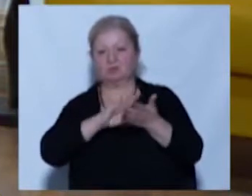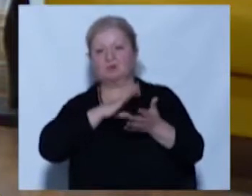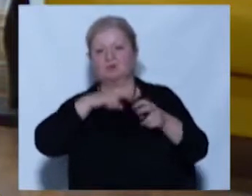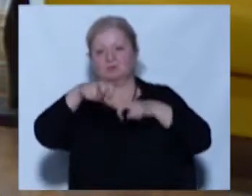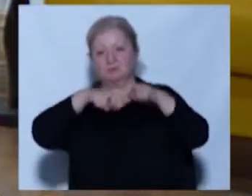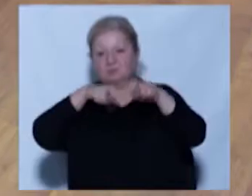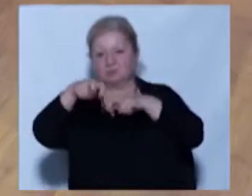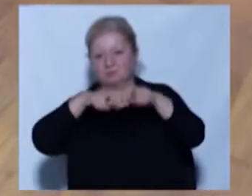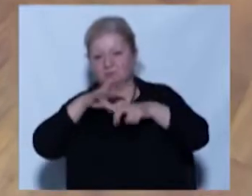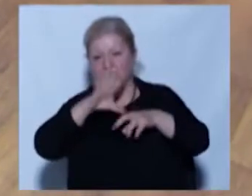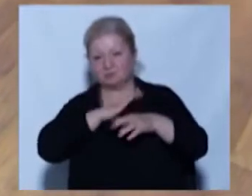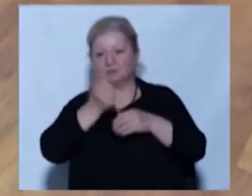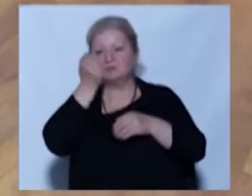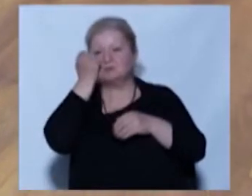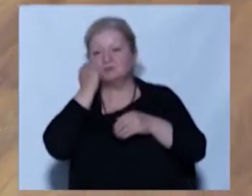მიმოწერა აქვთ